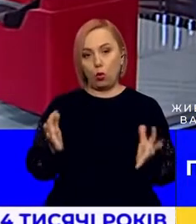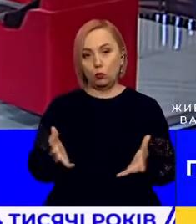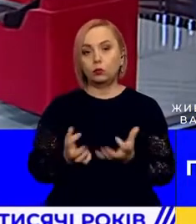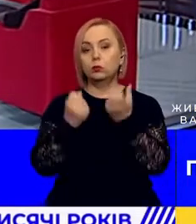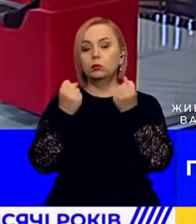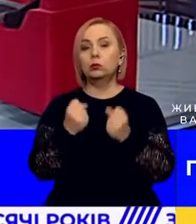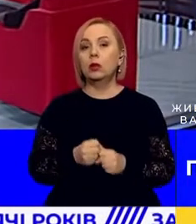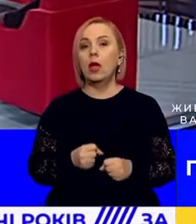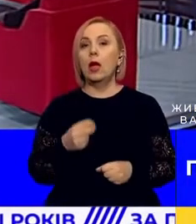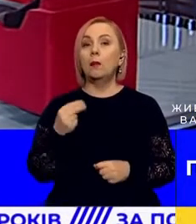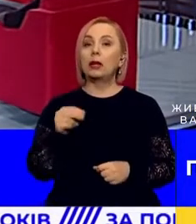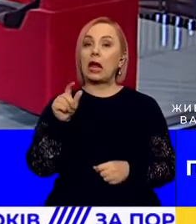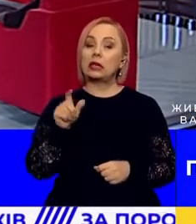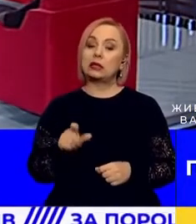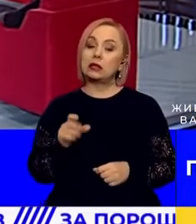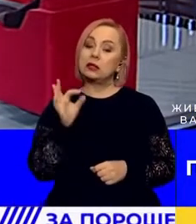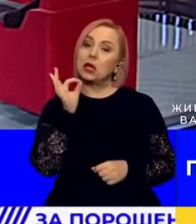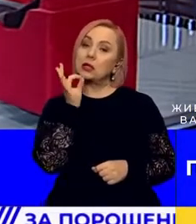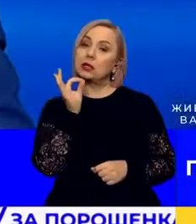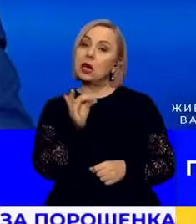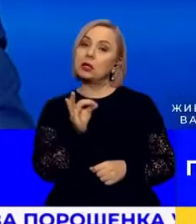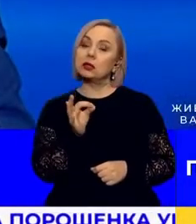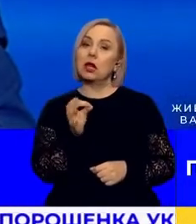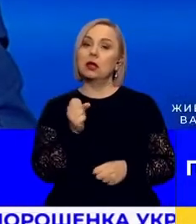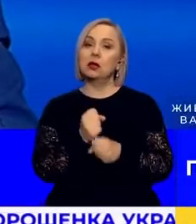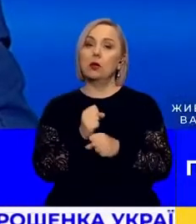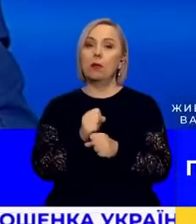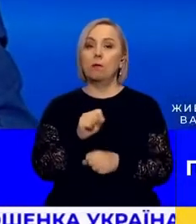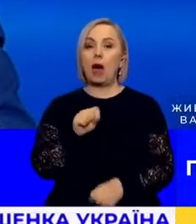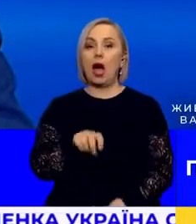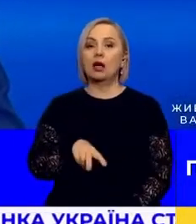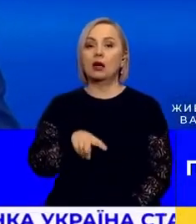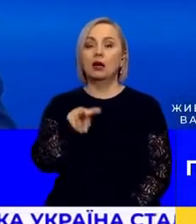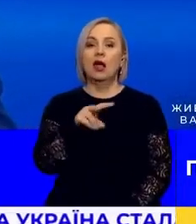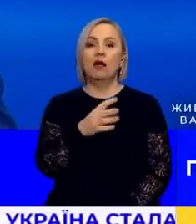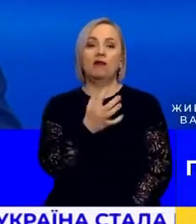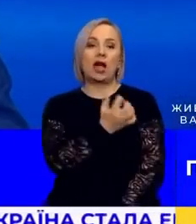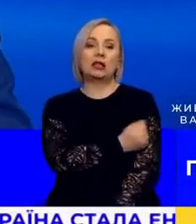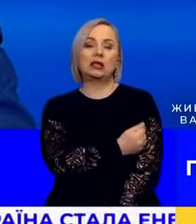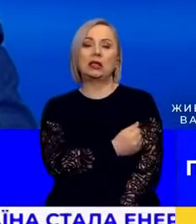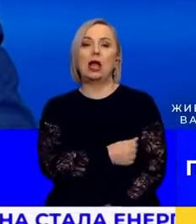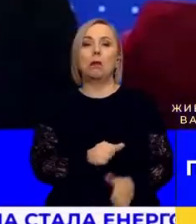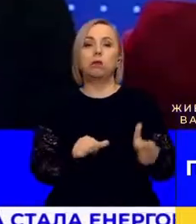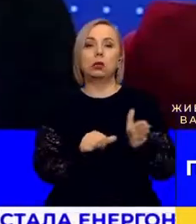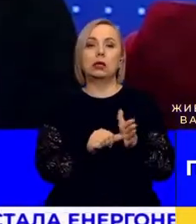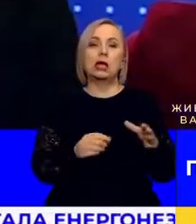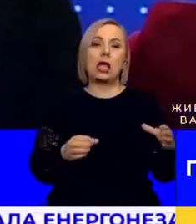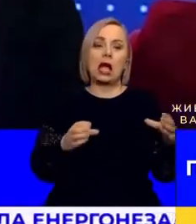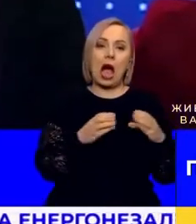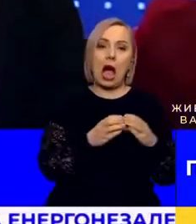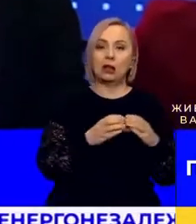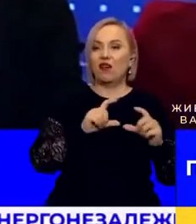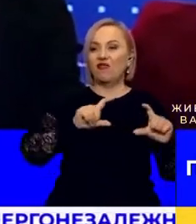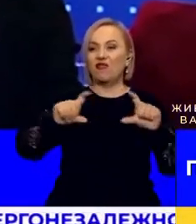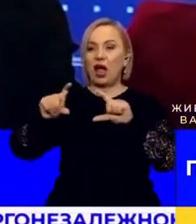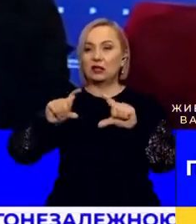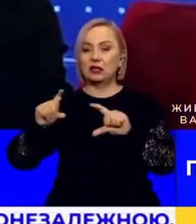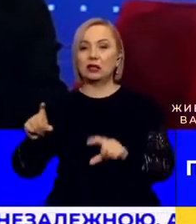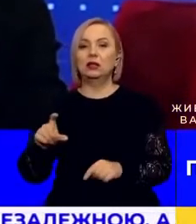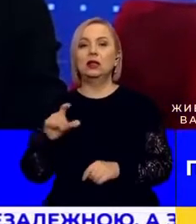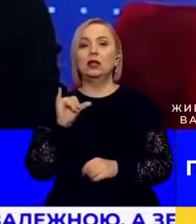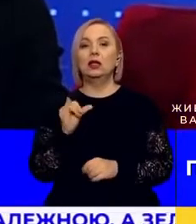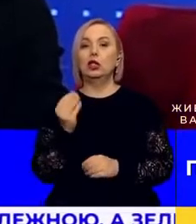це, але він би це робив паралельно з вакцинальними бригадами, з вакциною і з третєю, з доплатою